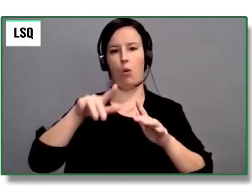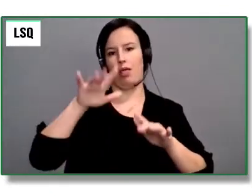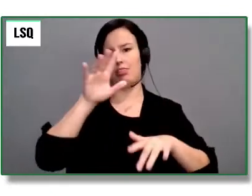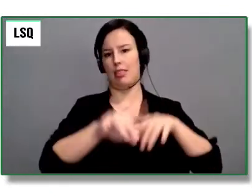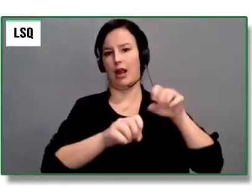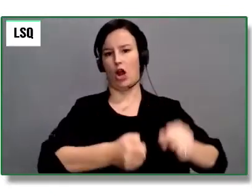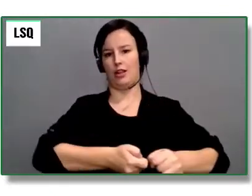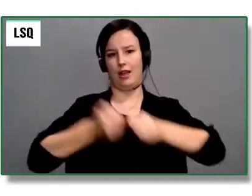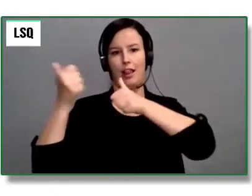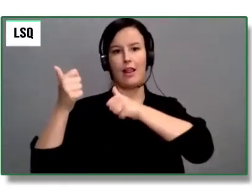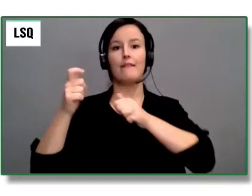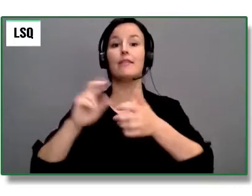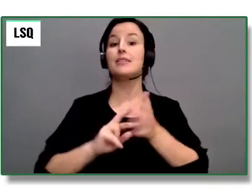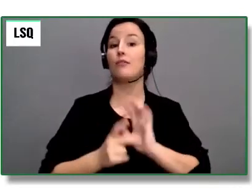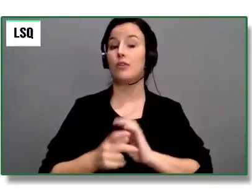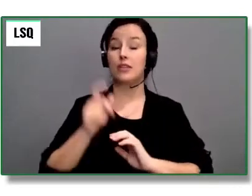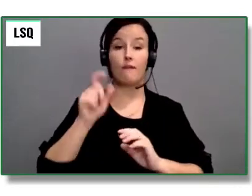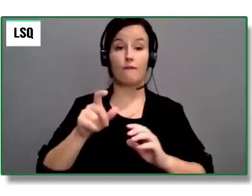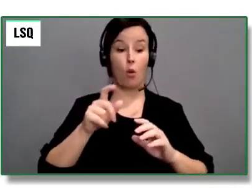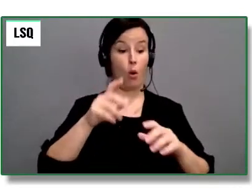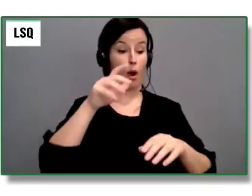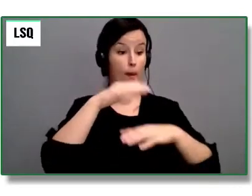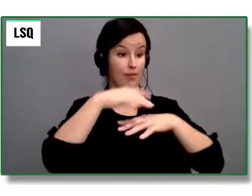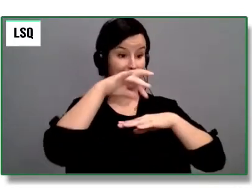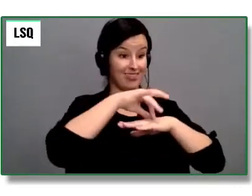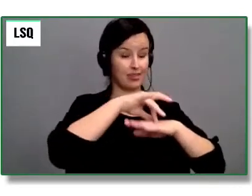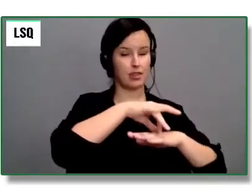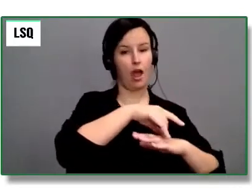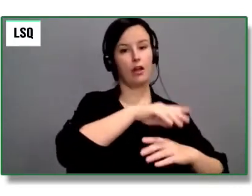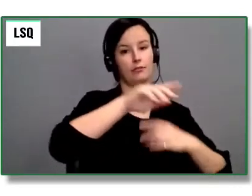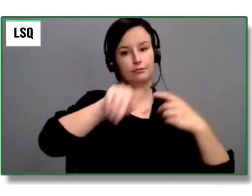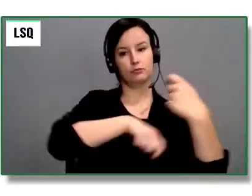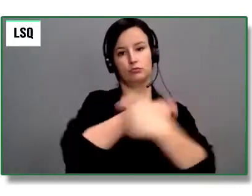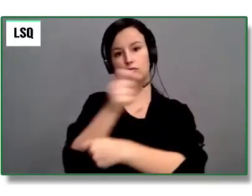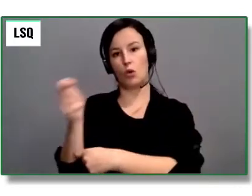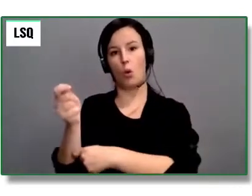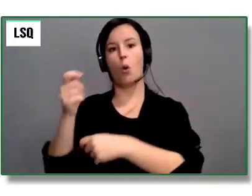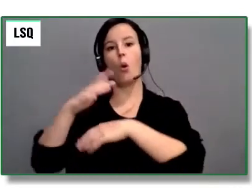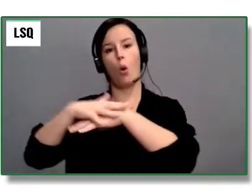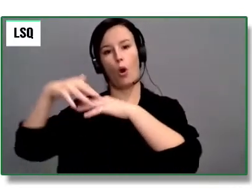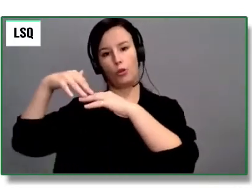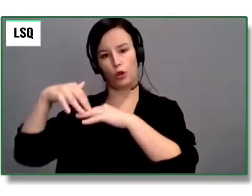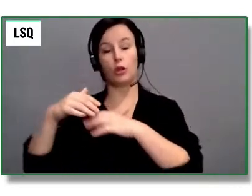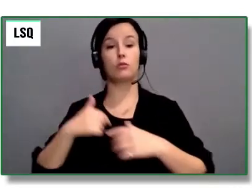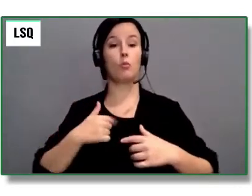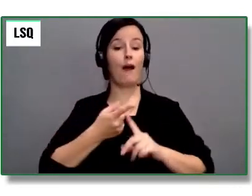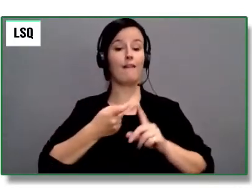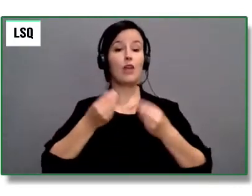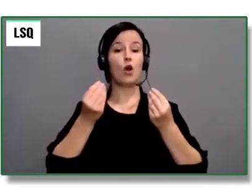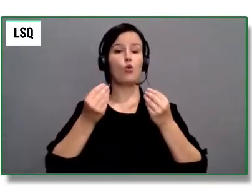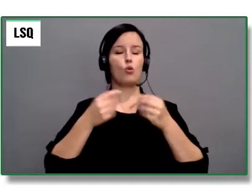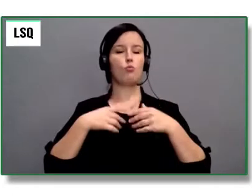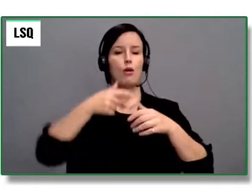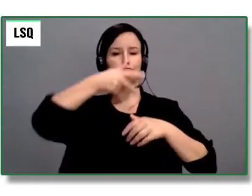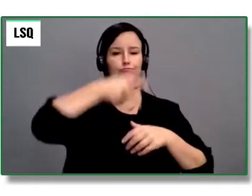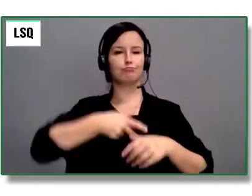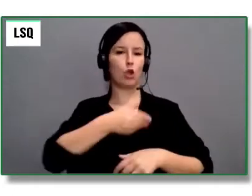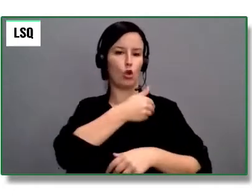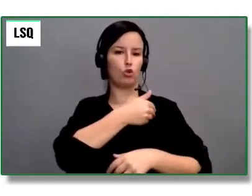c'est-à-dire rendre la terre aux peuples autochtones. En ce qui concerne moi, d'où je viens, j'habite près de Toronto.